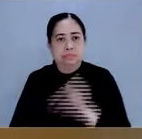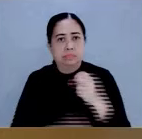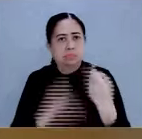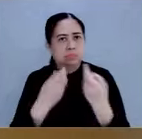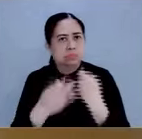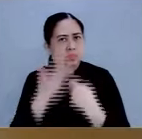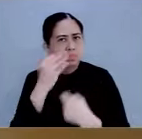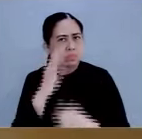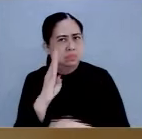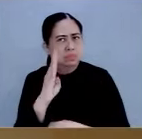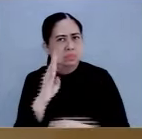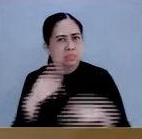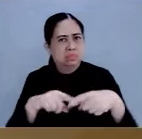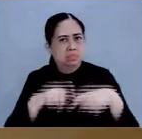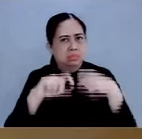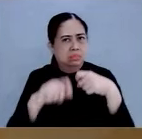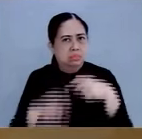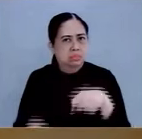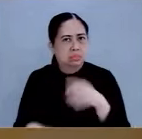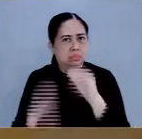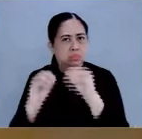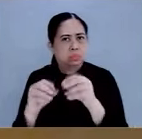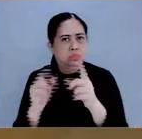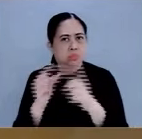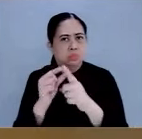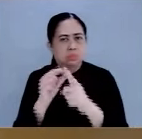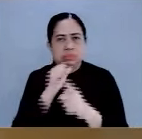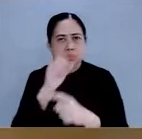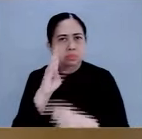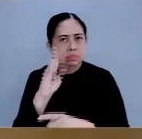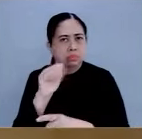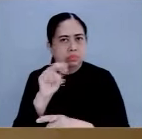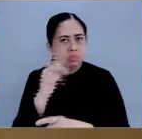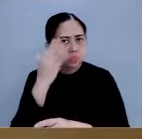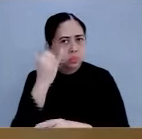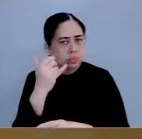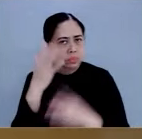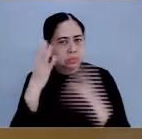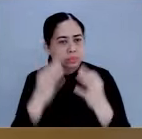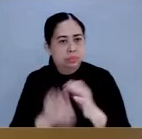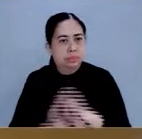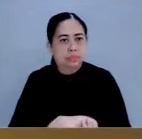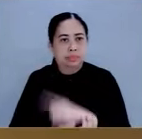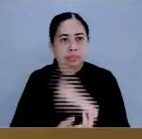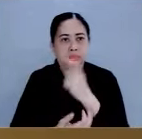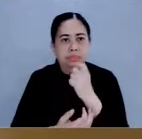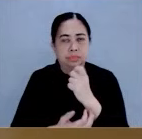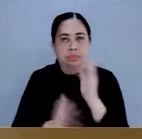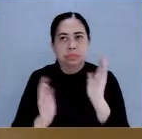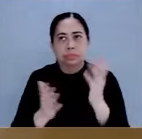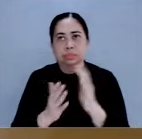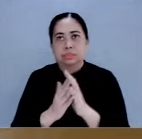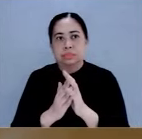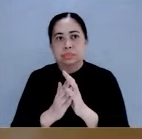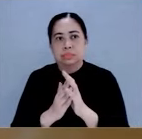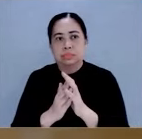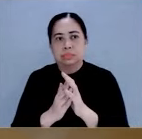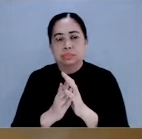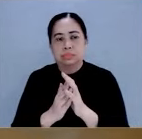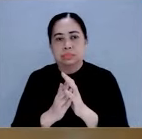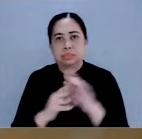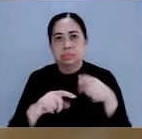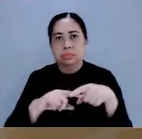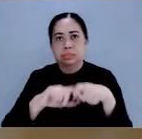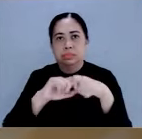bakit ma-suspended ang lagay nating term at hindi ban ang ginawa nating decision? Oh, kasi parang pa-suspension